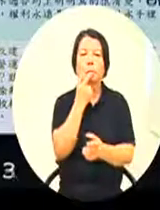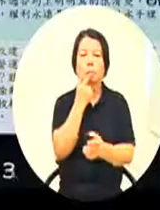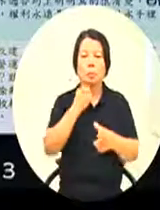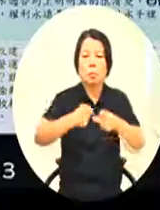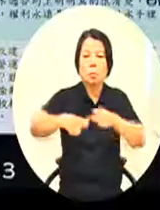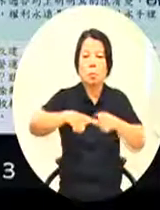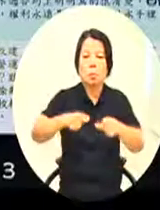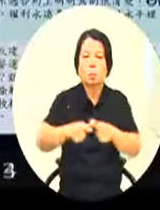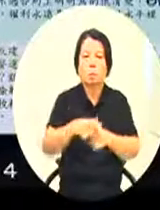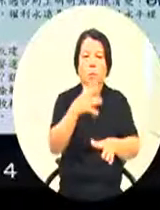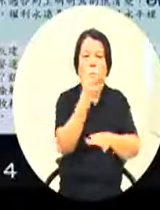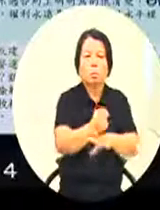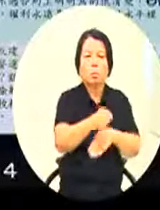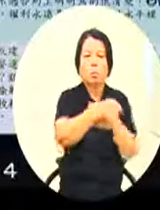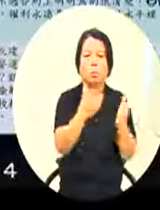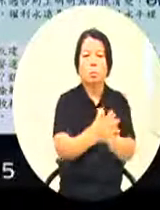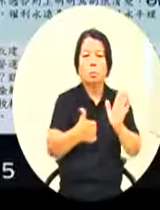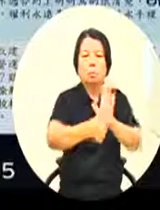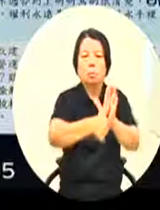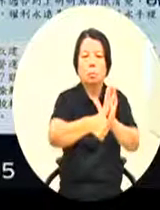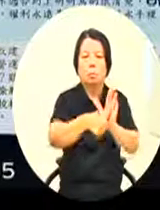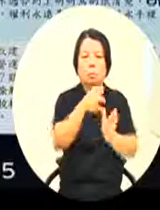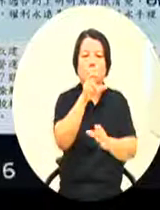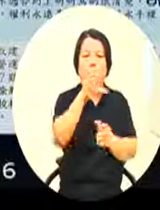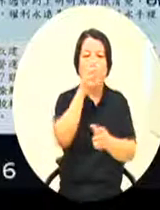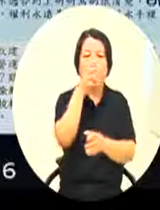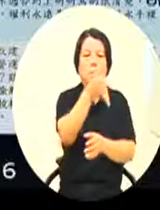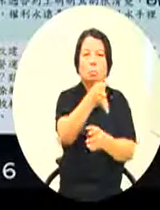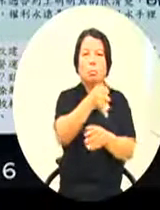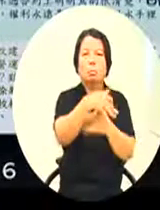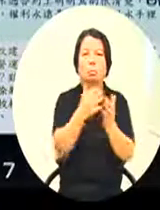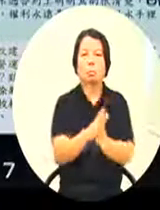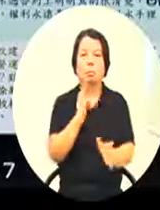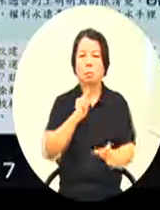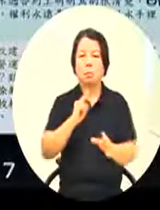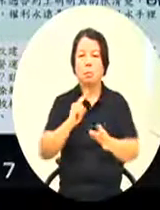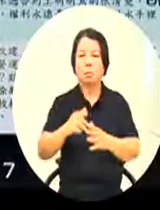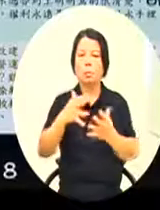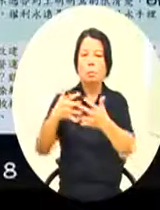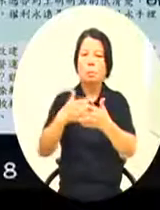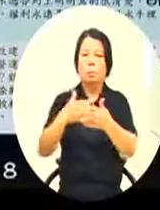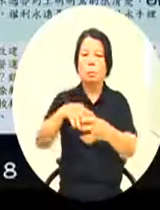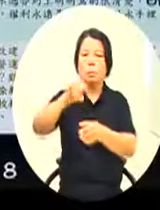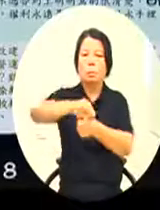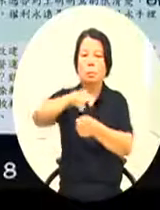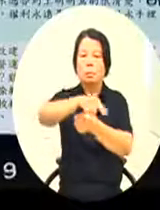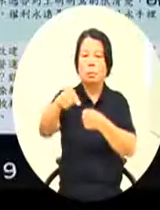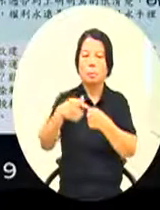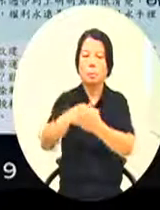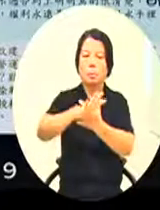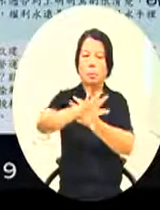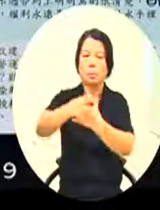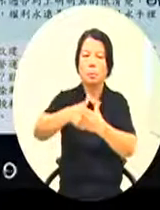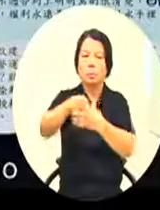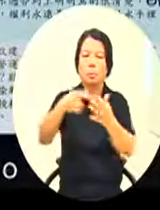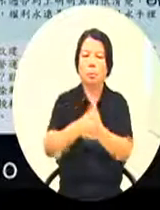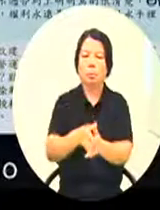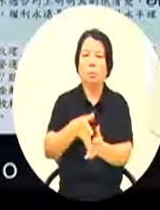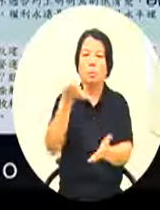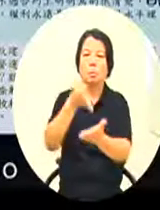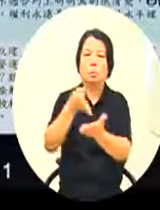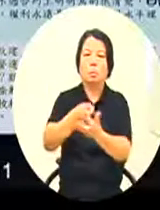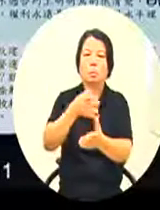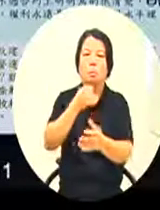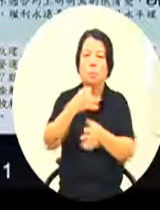而且还非冠名不可？我举每家地区的某一些城市的例子来说，他们的冠名权是可以买卖没有